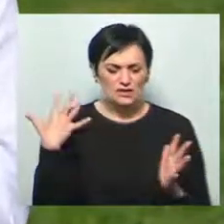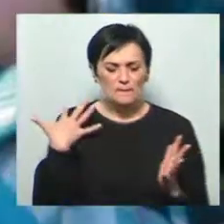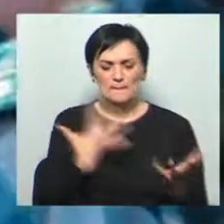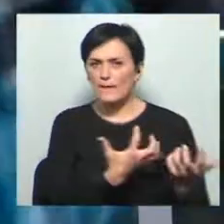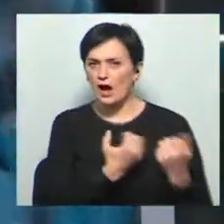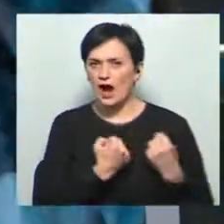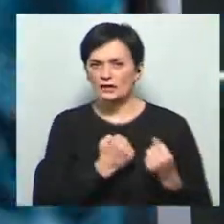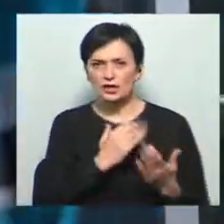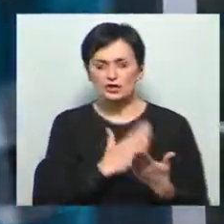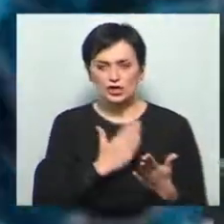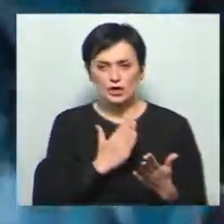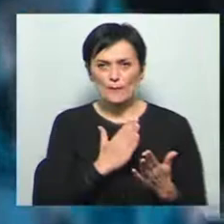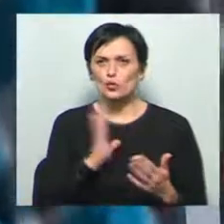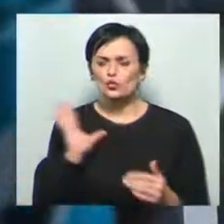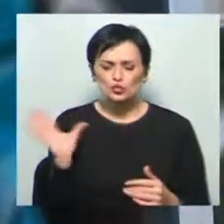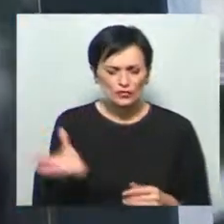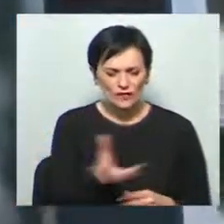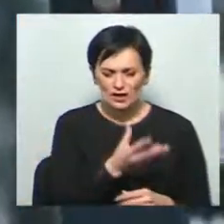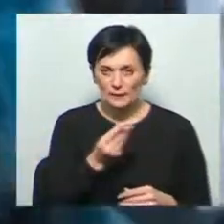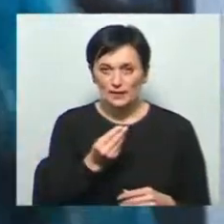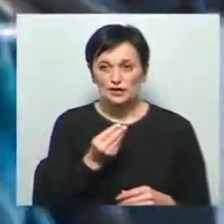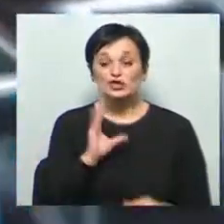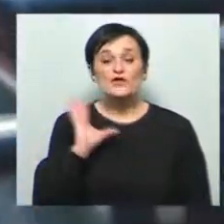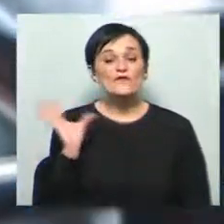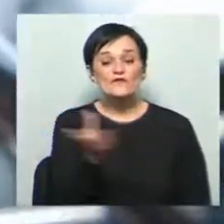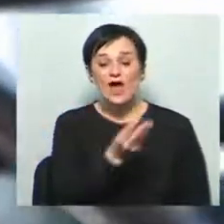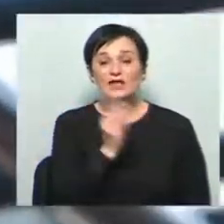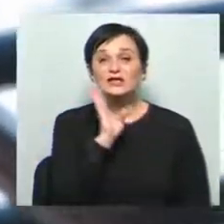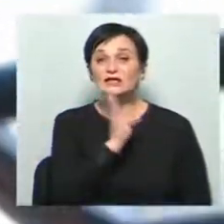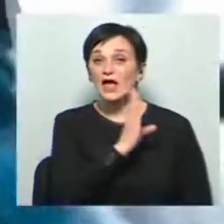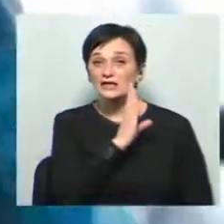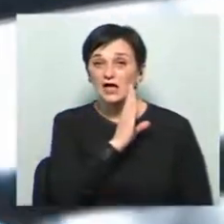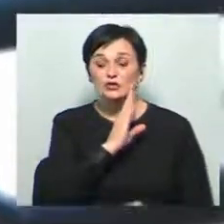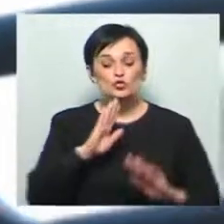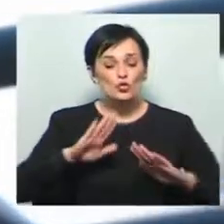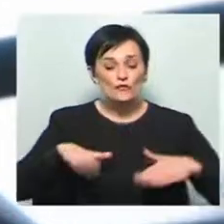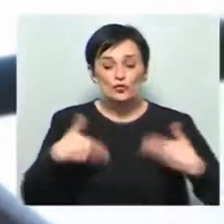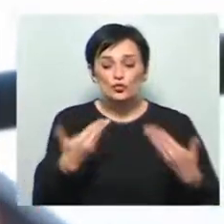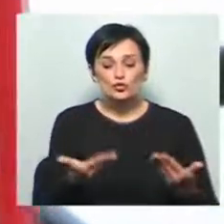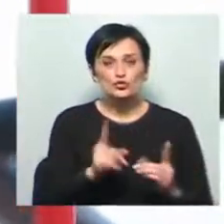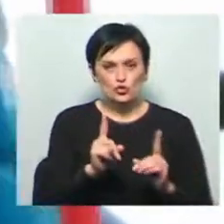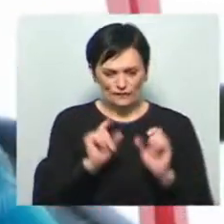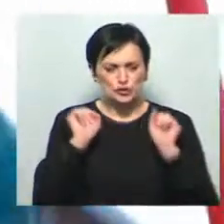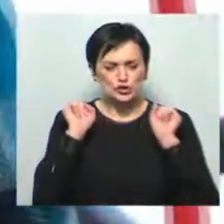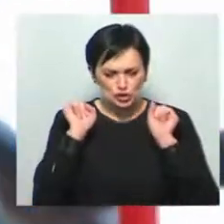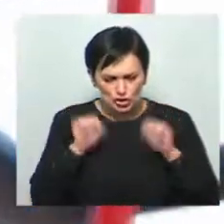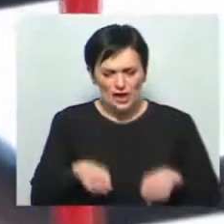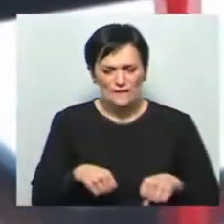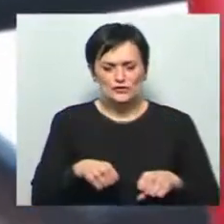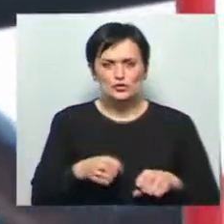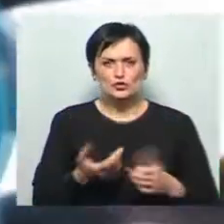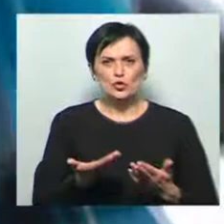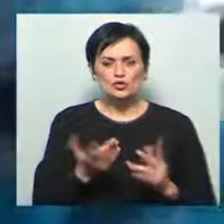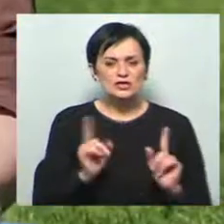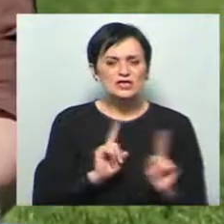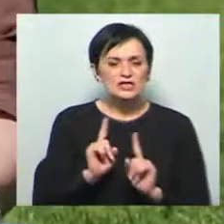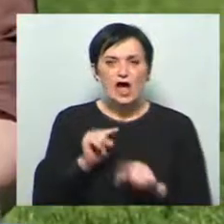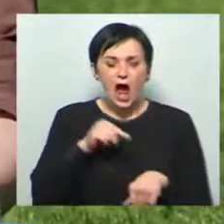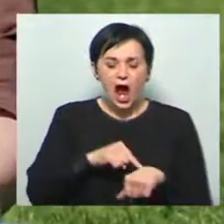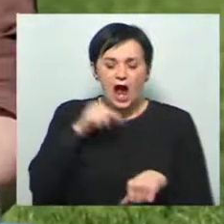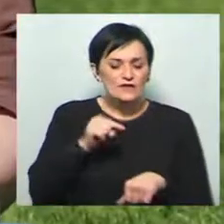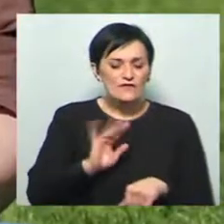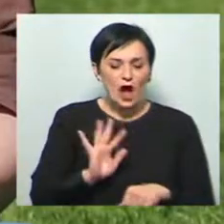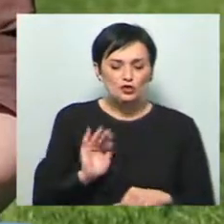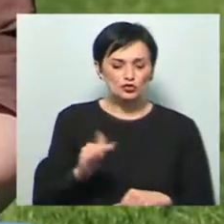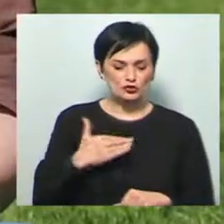მაქვს სულ ყველაფერში. ყველა დედას ვურჩევ, რომ შევძლოთ და რაღაცნაირად არც კი